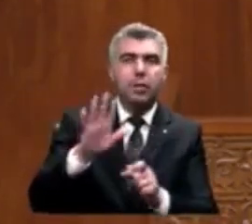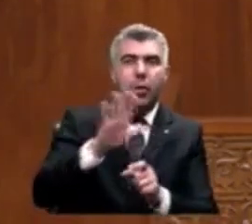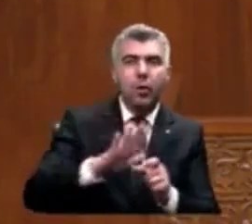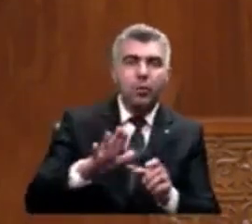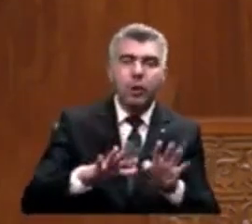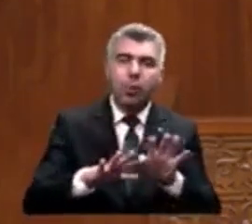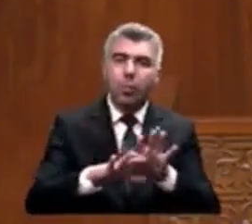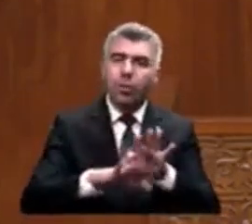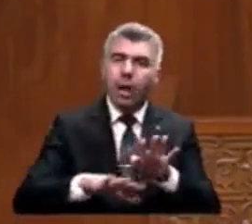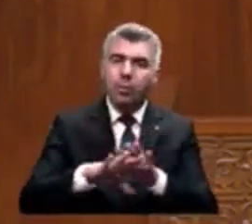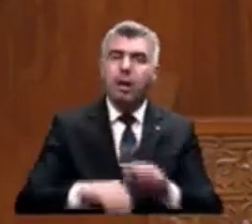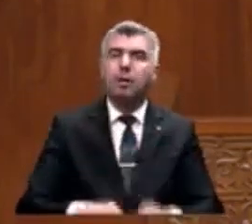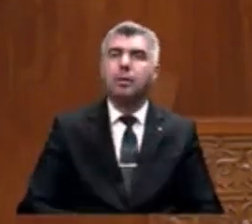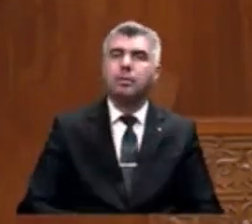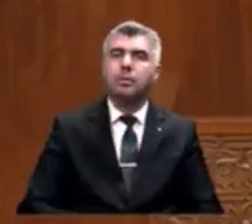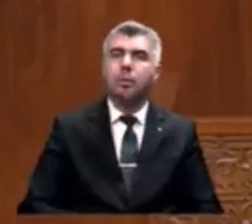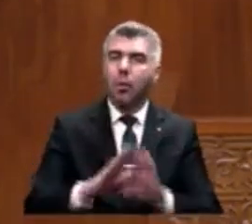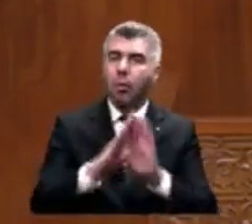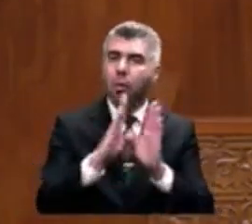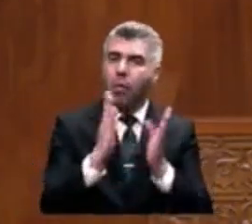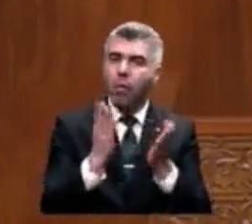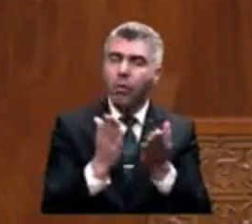المجتمع والمنظومه